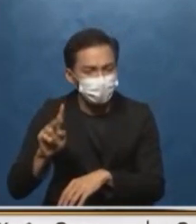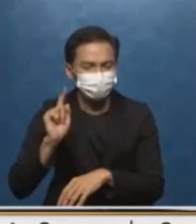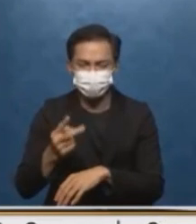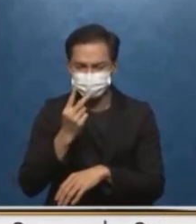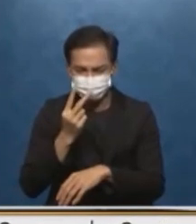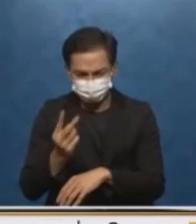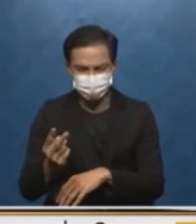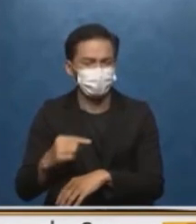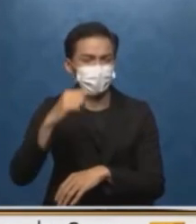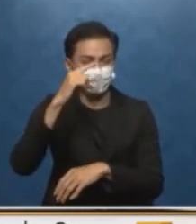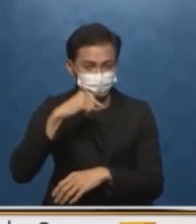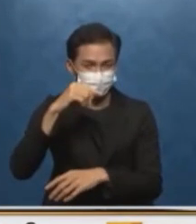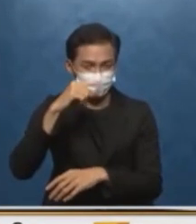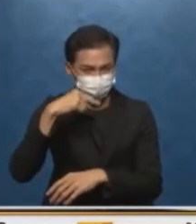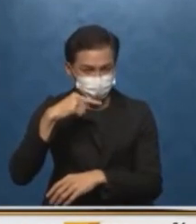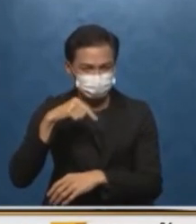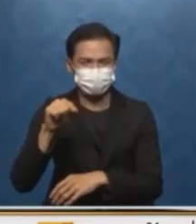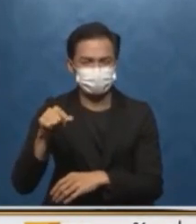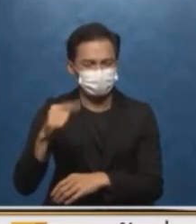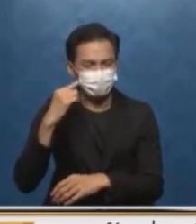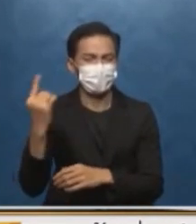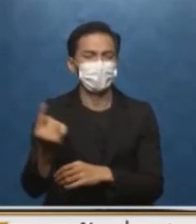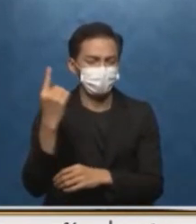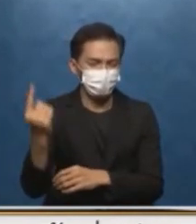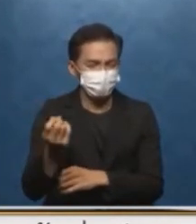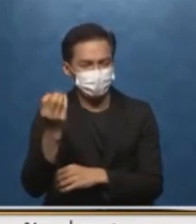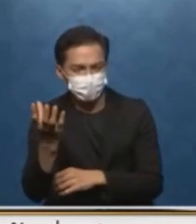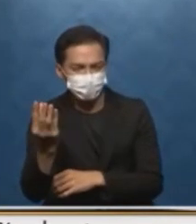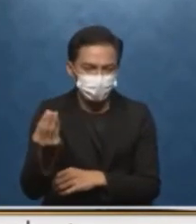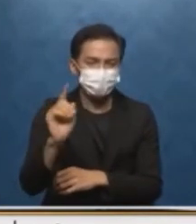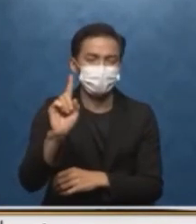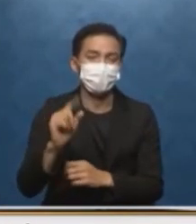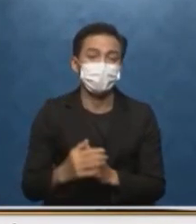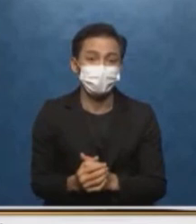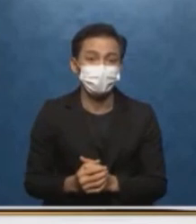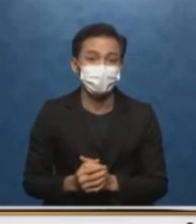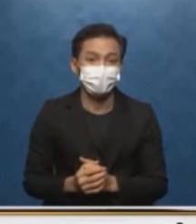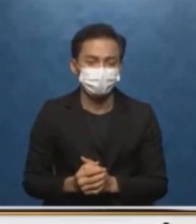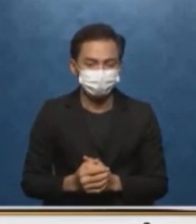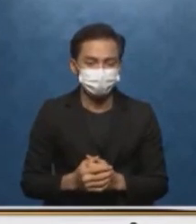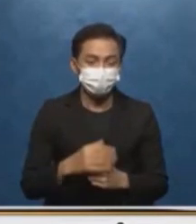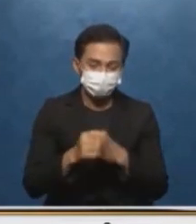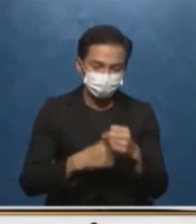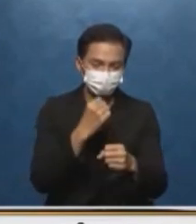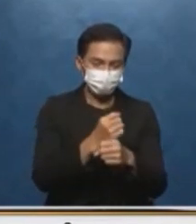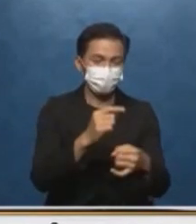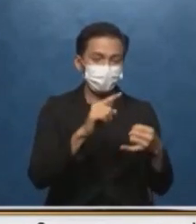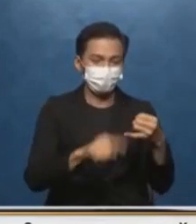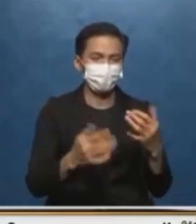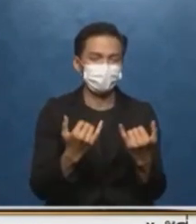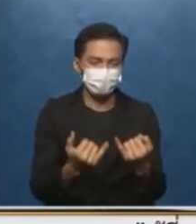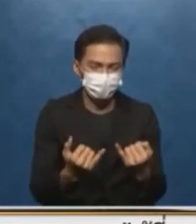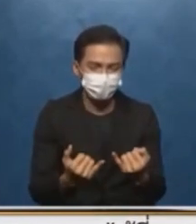ทศไทยของเราพึ่งพาการท่องเที่ยวมากน้อยขนาดไหนนะคะปลายปีนี้เป็นช่วงไฮซี